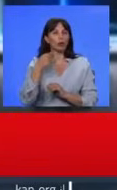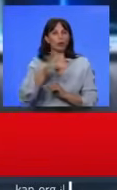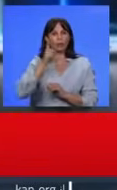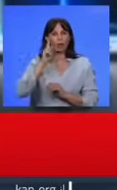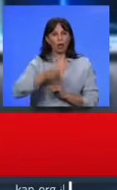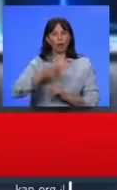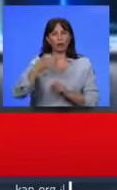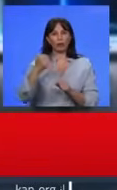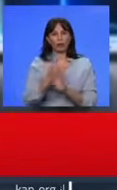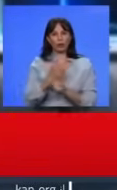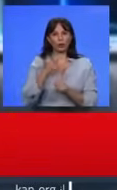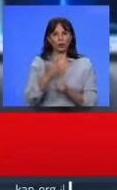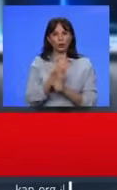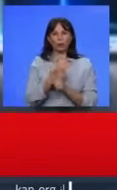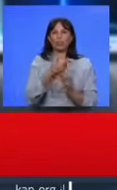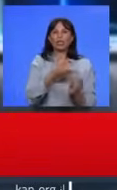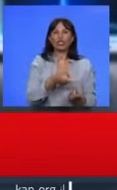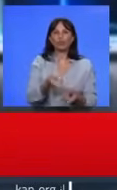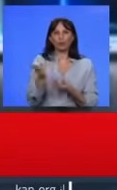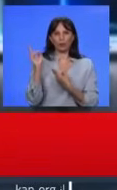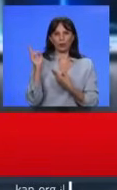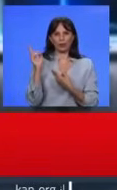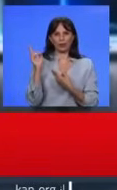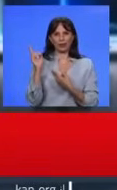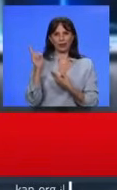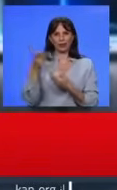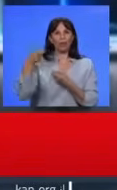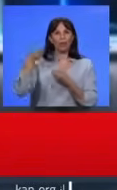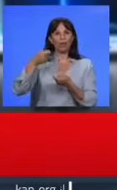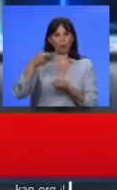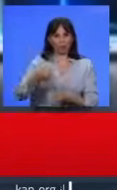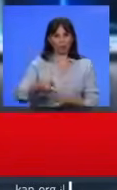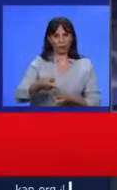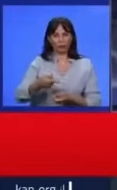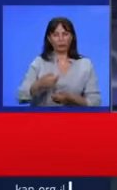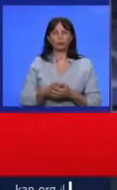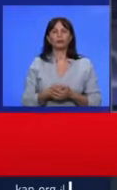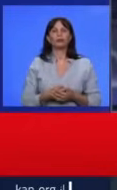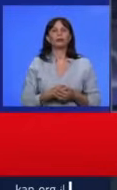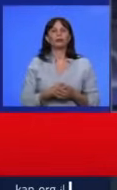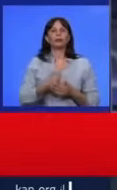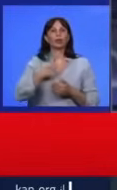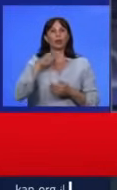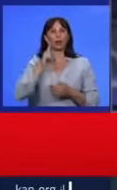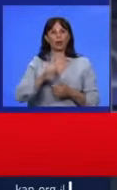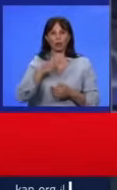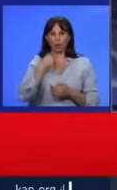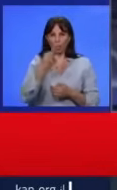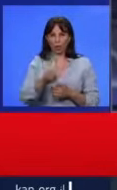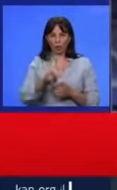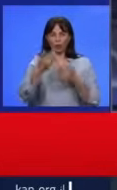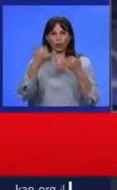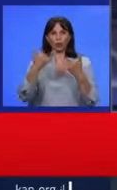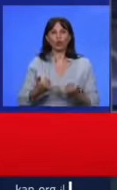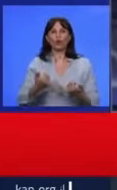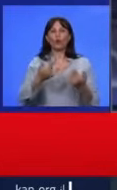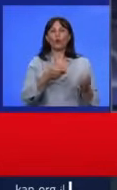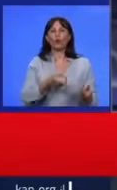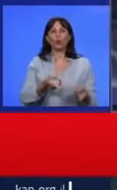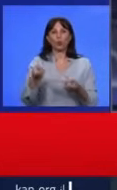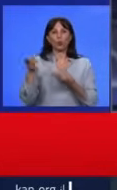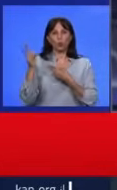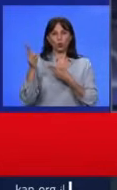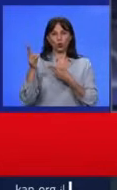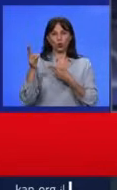לעשות באשפוז, באשפוז כפייה. אז רק אני אגיד עכשיו שהוא מאושפז בשירות בתי הסוהר,